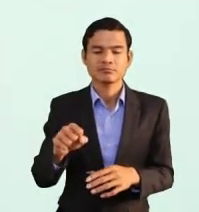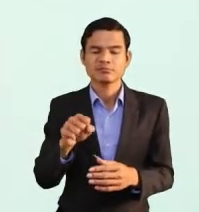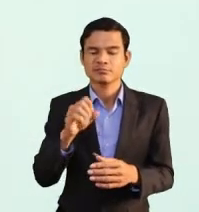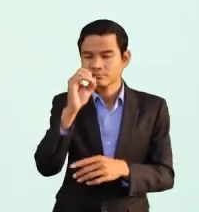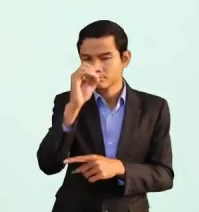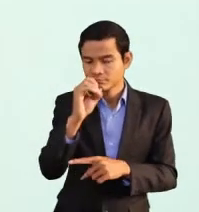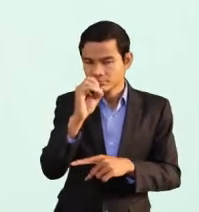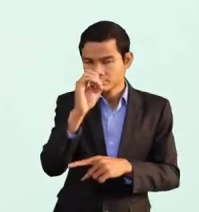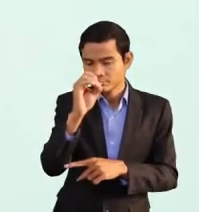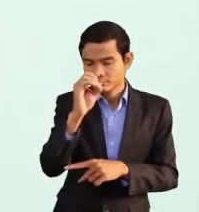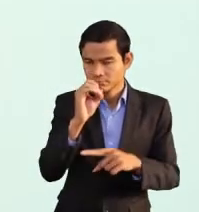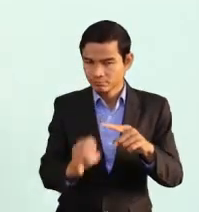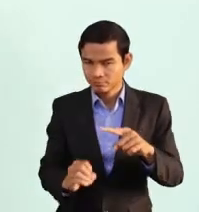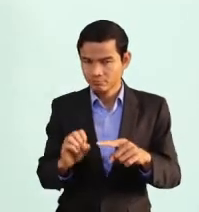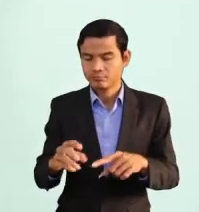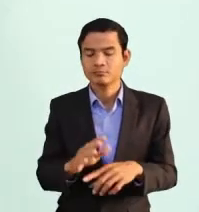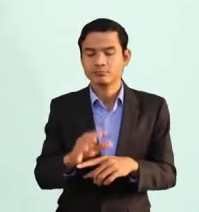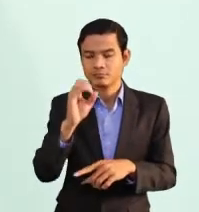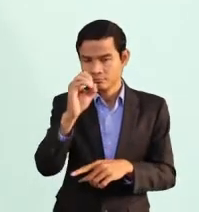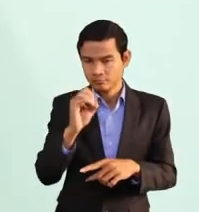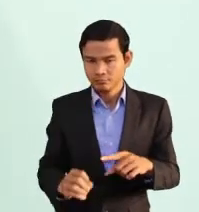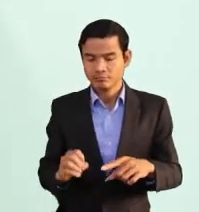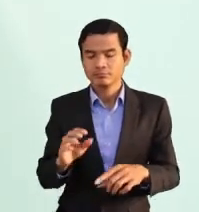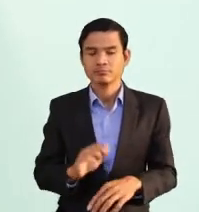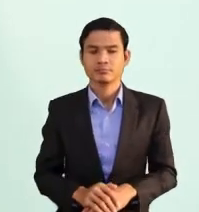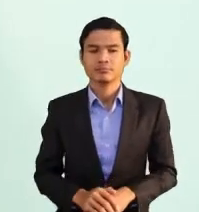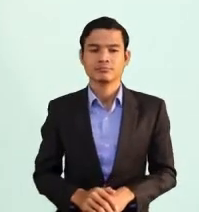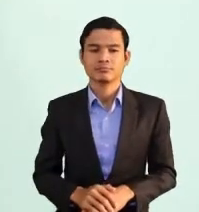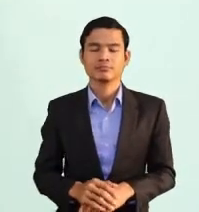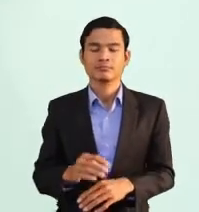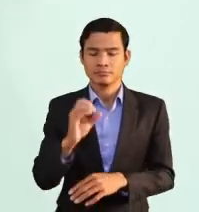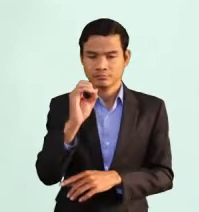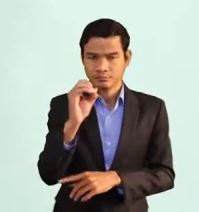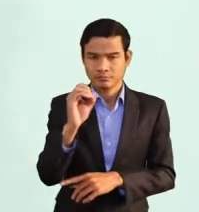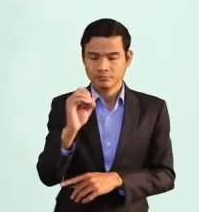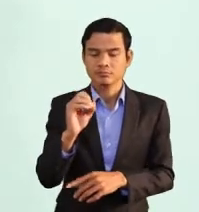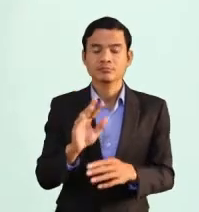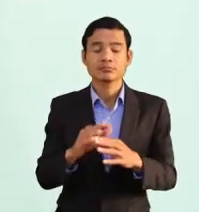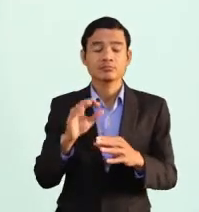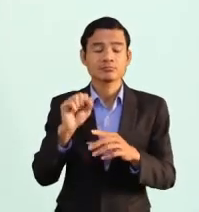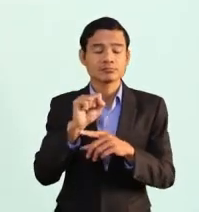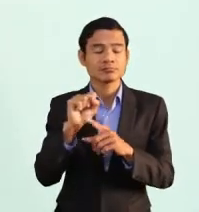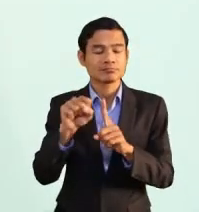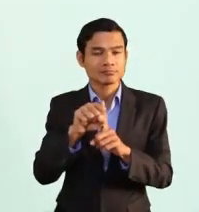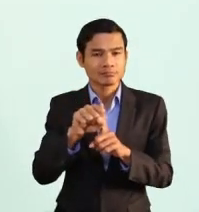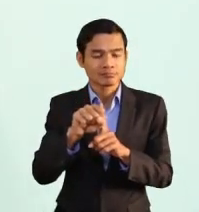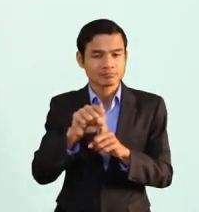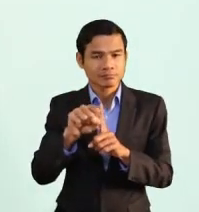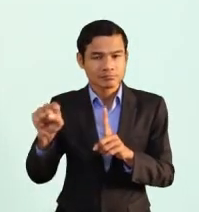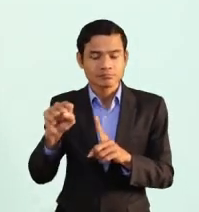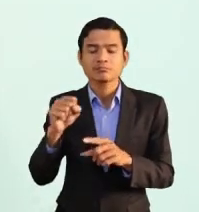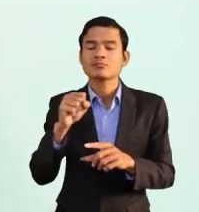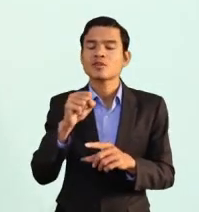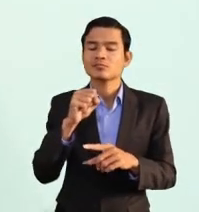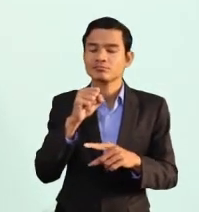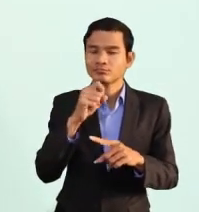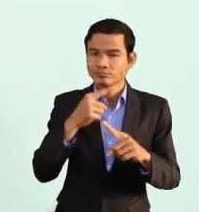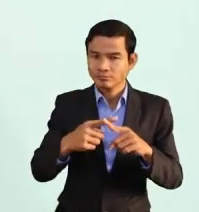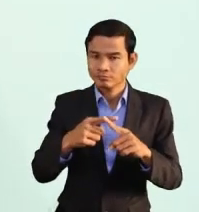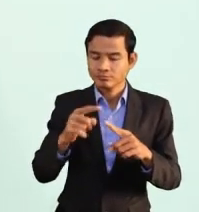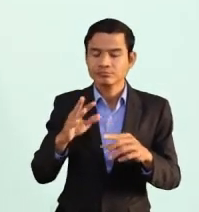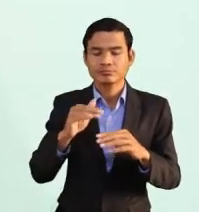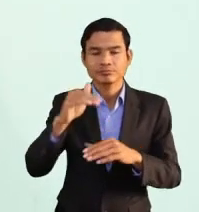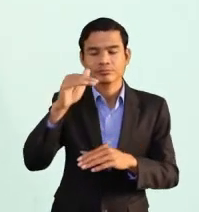vô tài mặt đòn nè dưỡng tùm lẹ vô tài mặt đòn nè sôn miên nơi tu côn chả miên nơi tu côn khẳng lứa cư phù mạng con